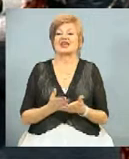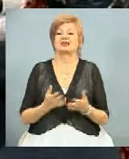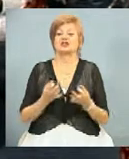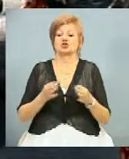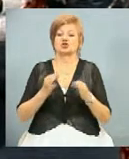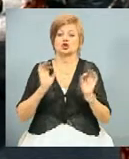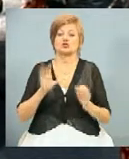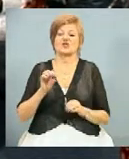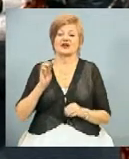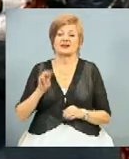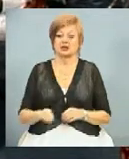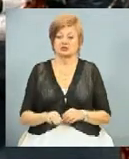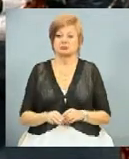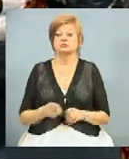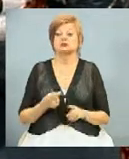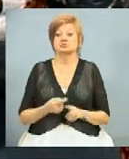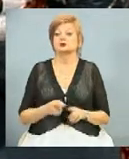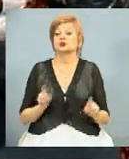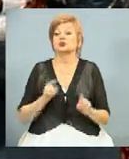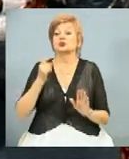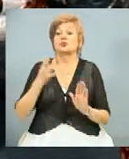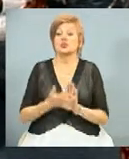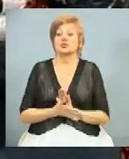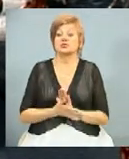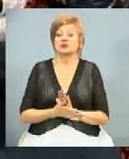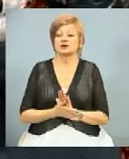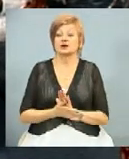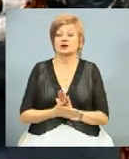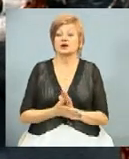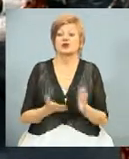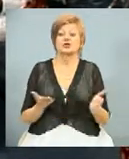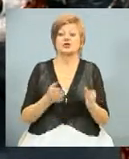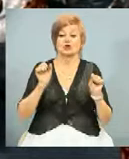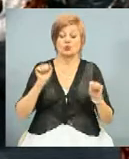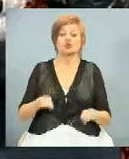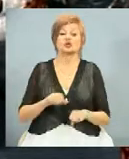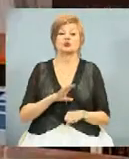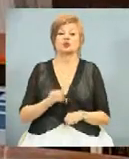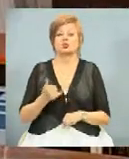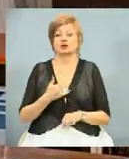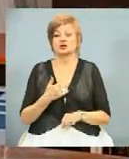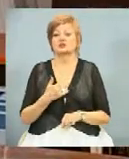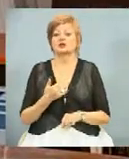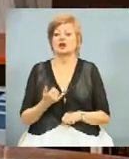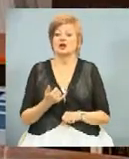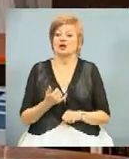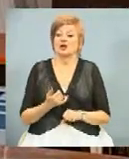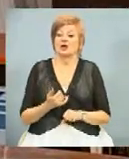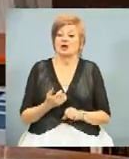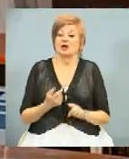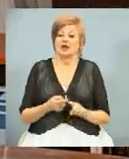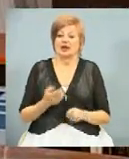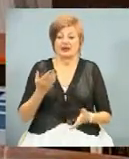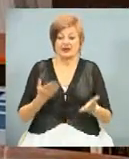Зрозуміло? Тож, так. Що тобі зрозуміло з суверенітетом? Де ще в нас може бути суверенітет? Суверенітет – це